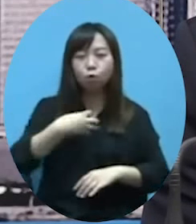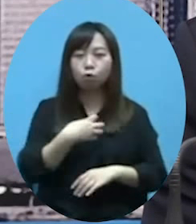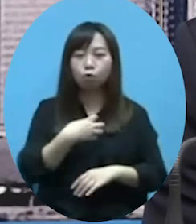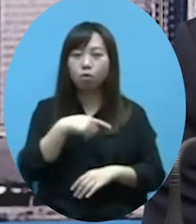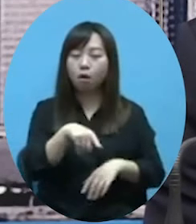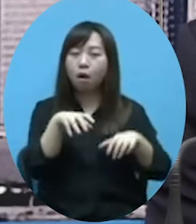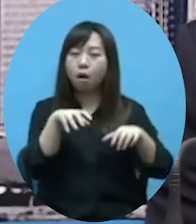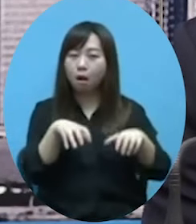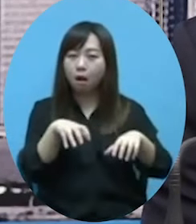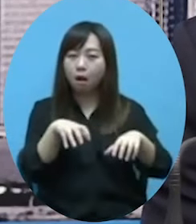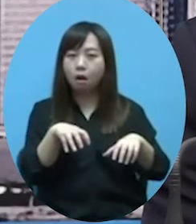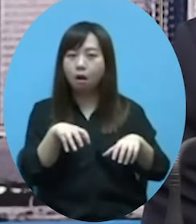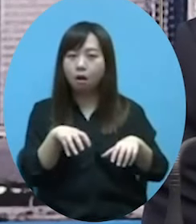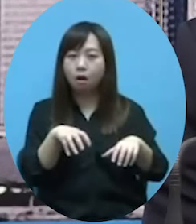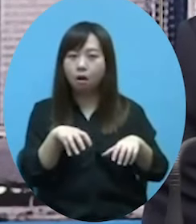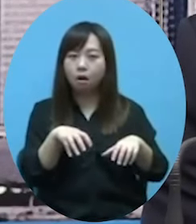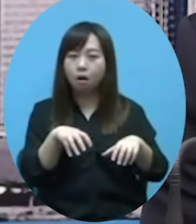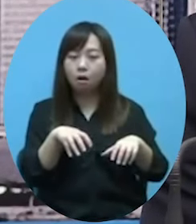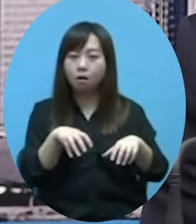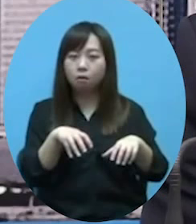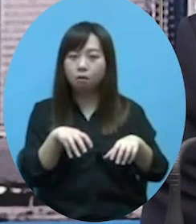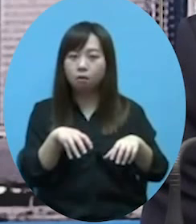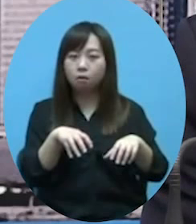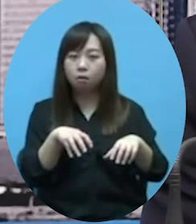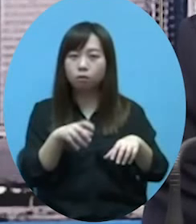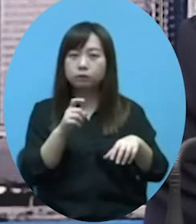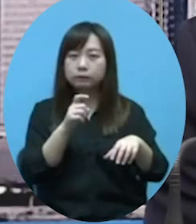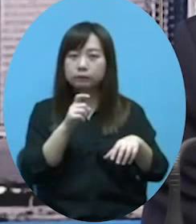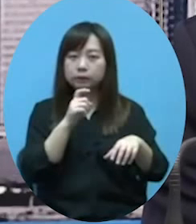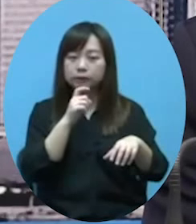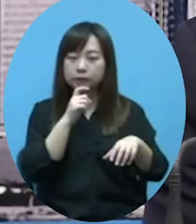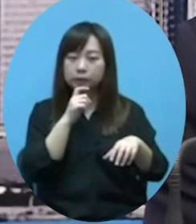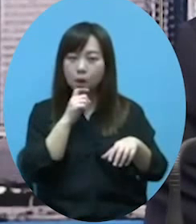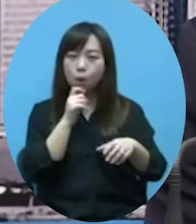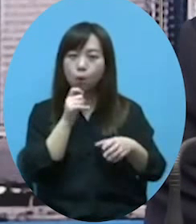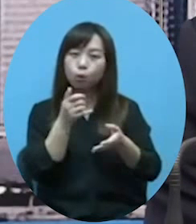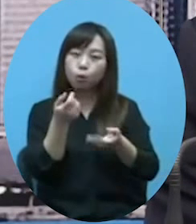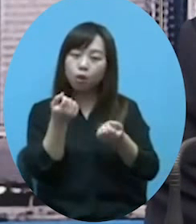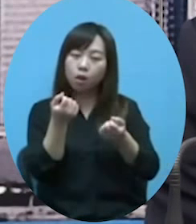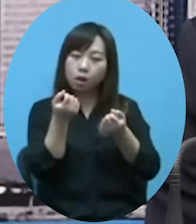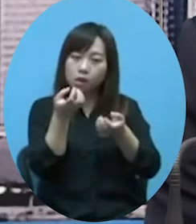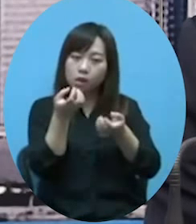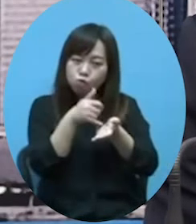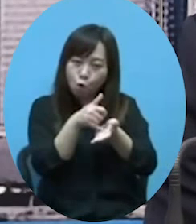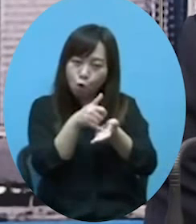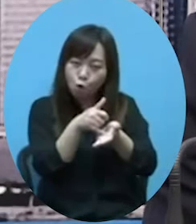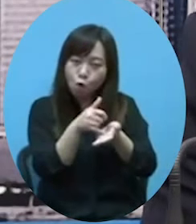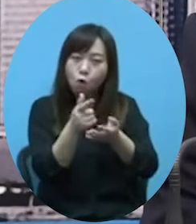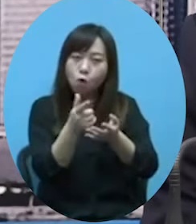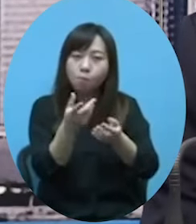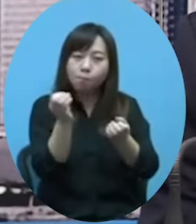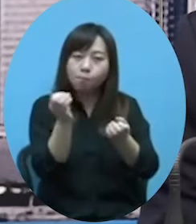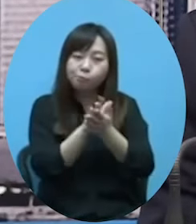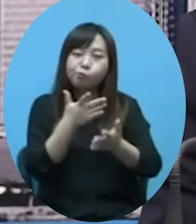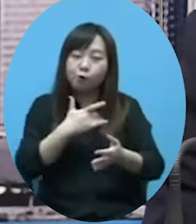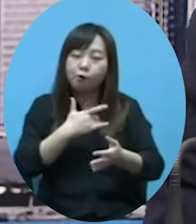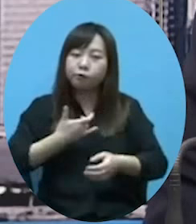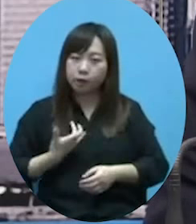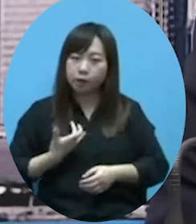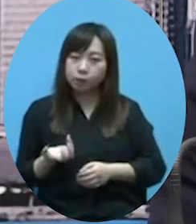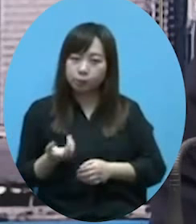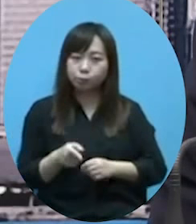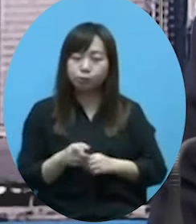這個狗是有低程度上的感染這個病毒的那麼現在這隻狗隻